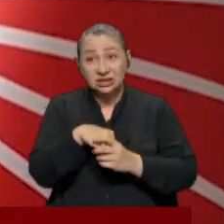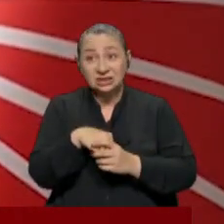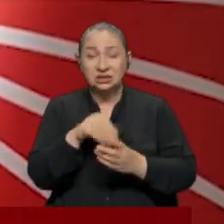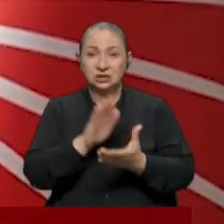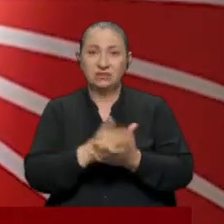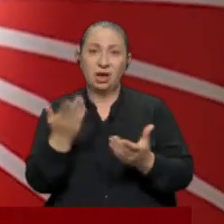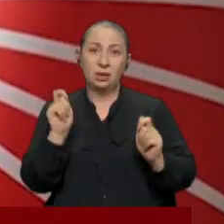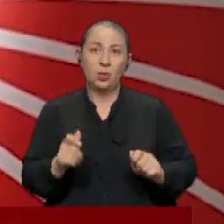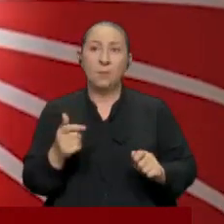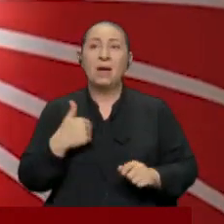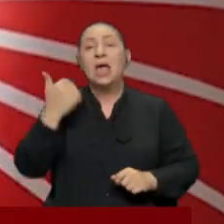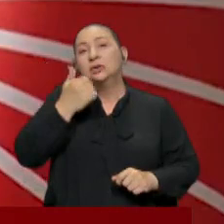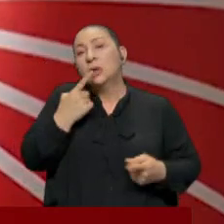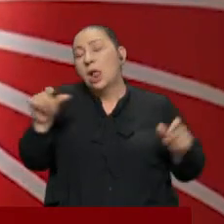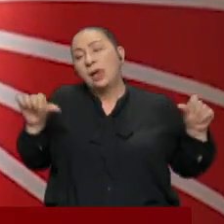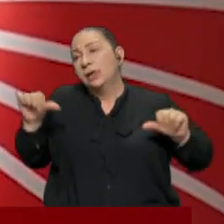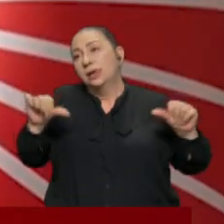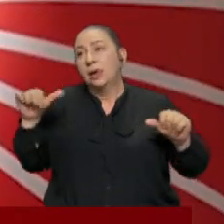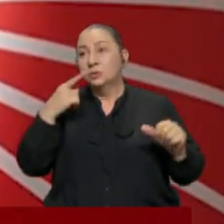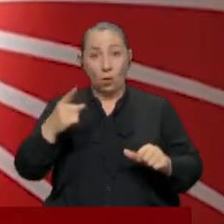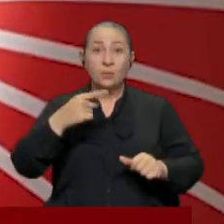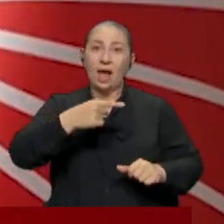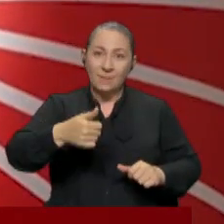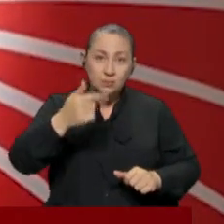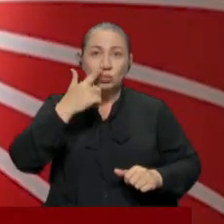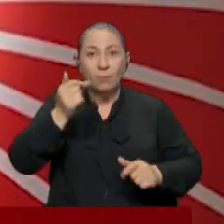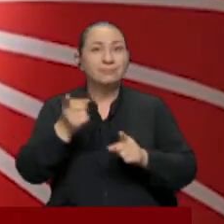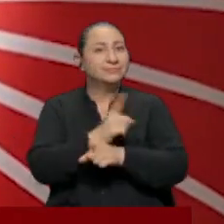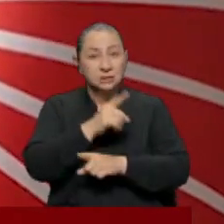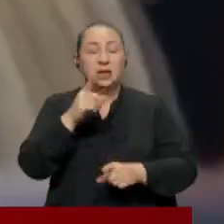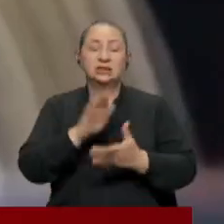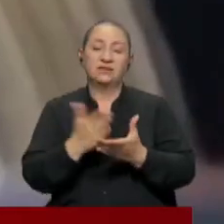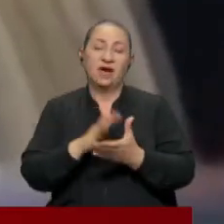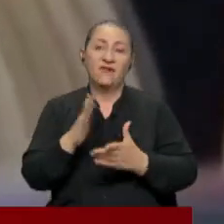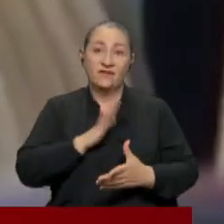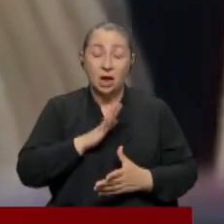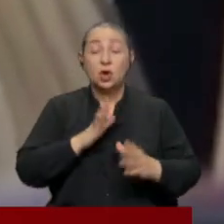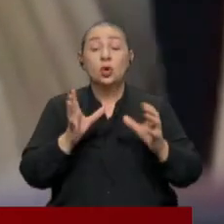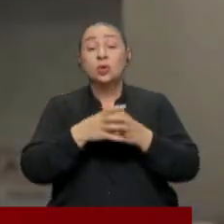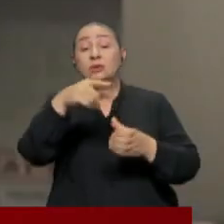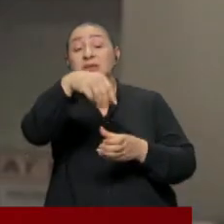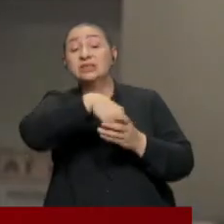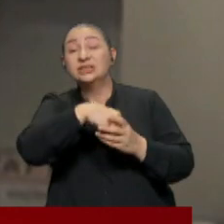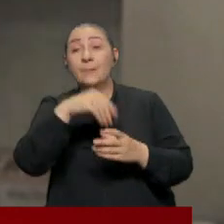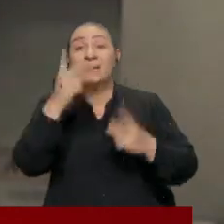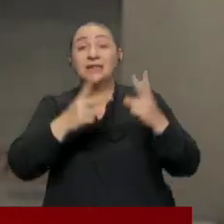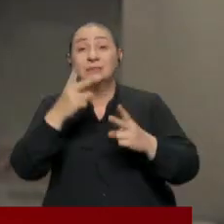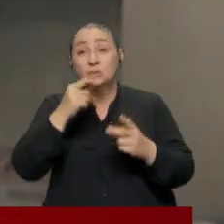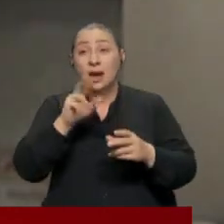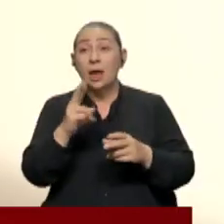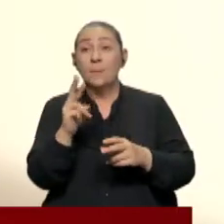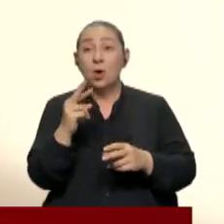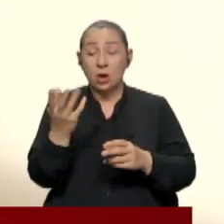istifa ediyorlar Ben yalan söyleyemem diyen bürokratlar istifa ediyorlar kulislere göre bazı bürokratların da